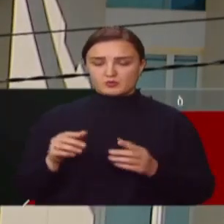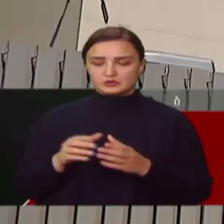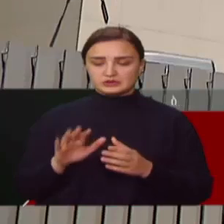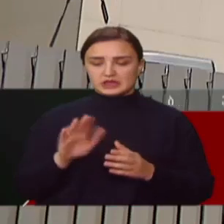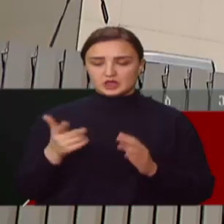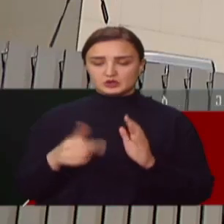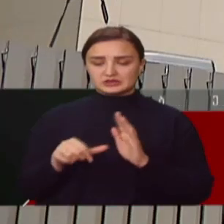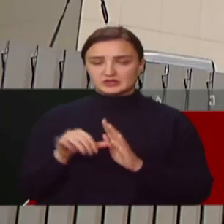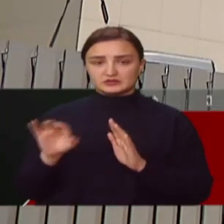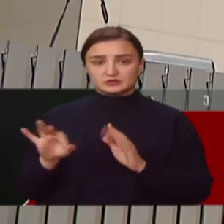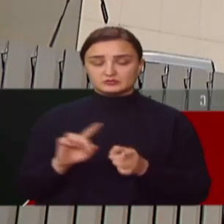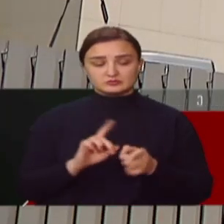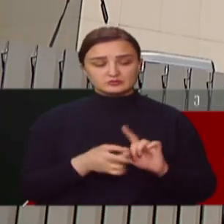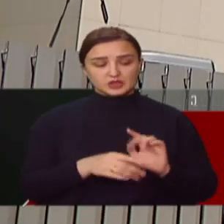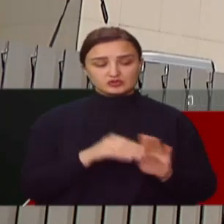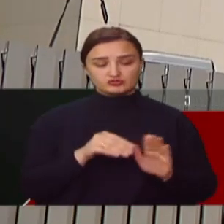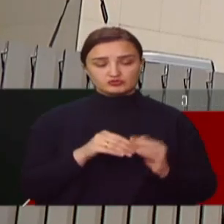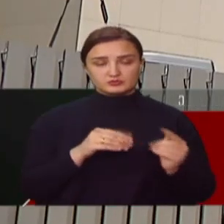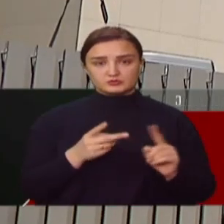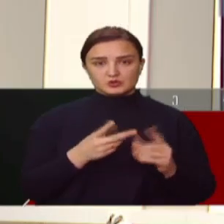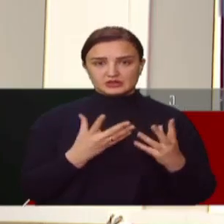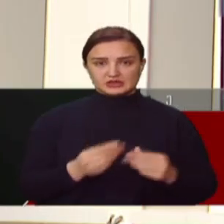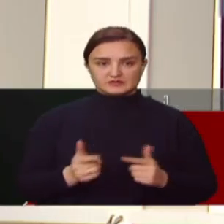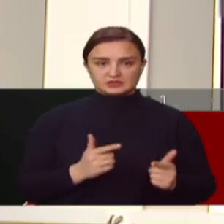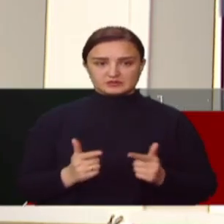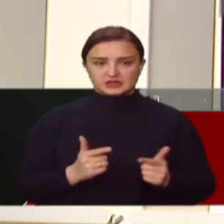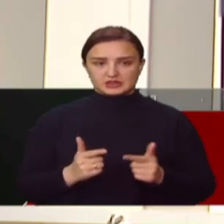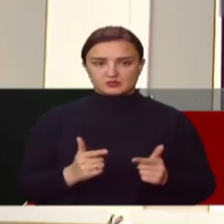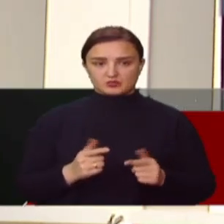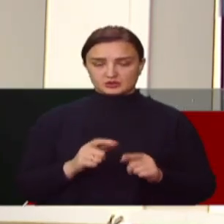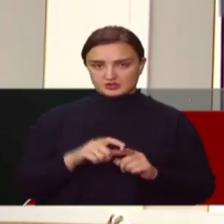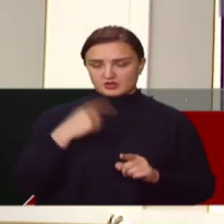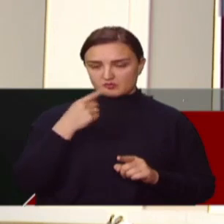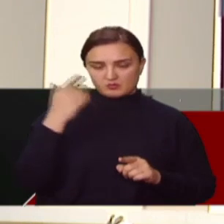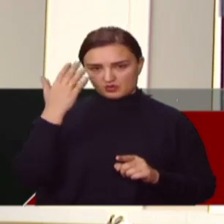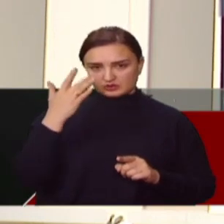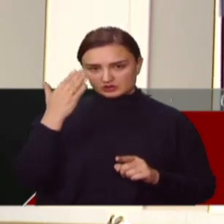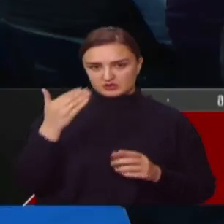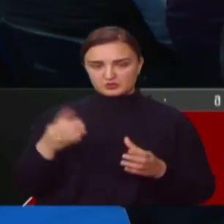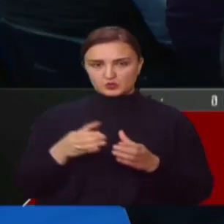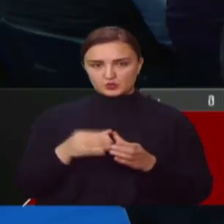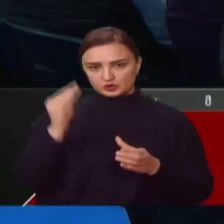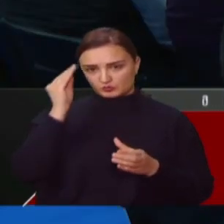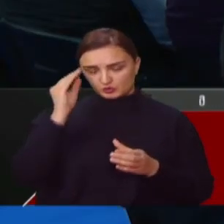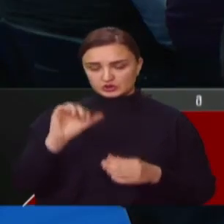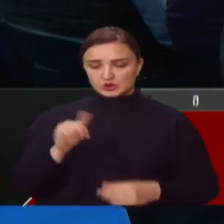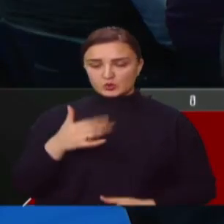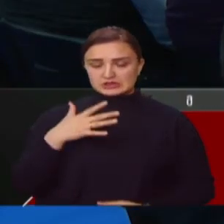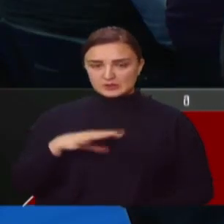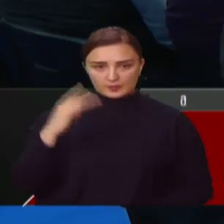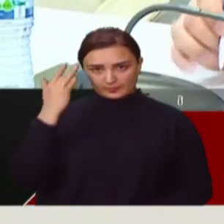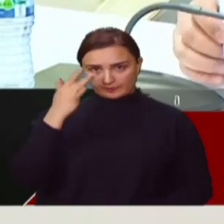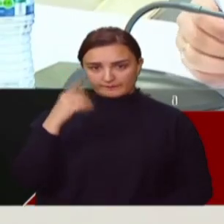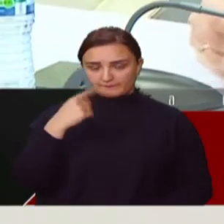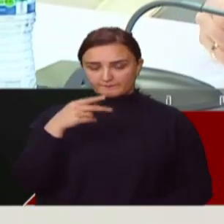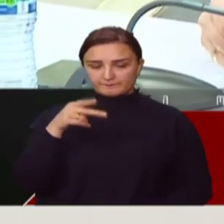ოქტომბრის არჩევნებისთვის, არამედ არჩევნების მეორე დღისთვის ემზადებოდა. ასეთია მართველი გუნდის პოზიცია. როგორც ქართულ ოცნებაში